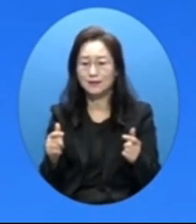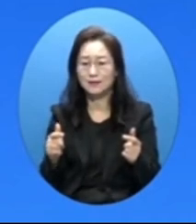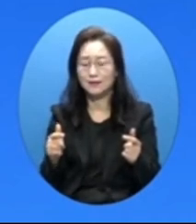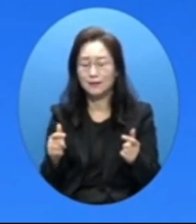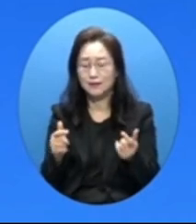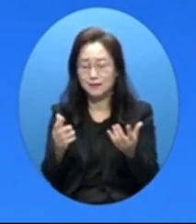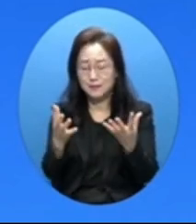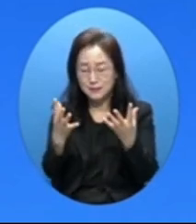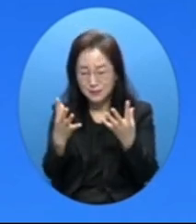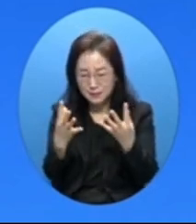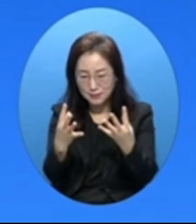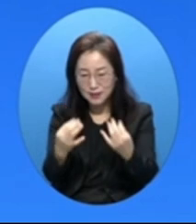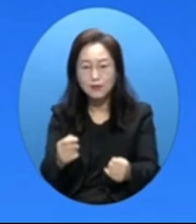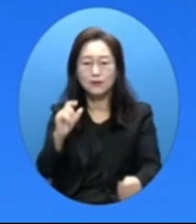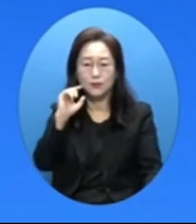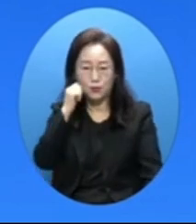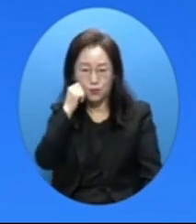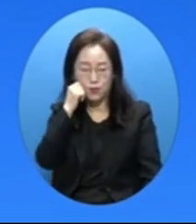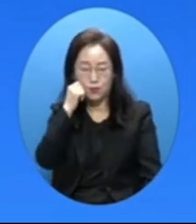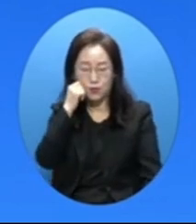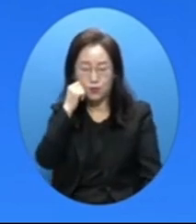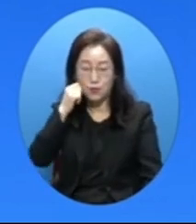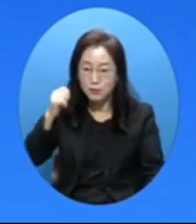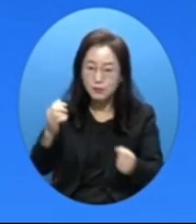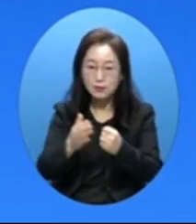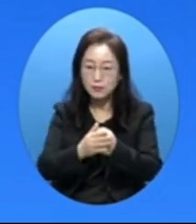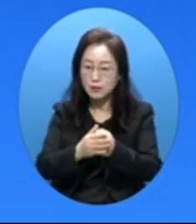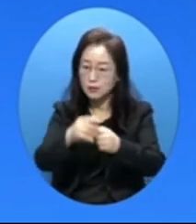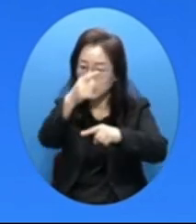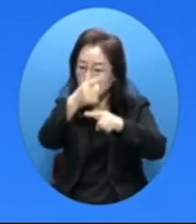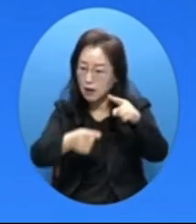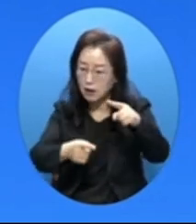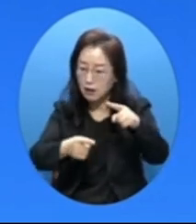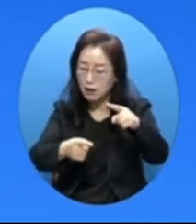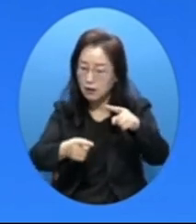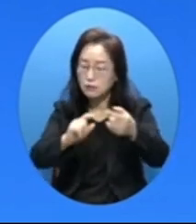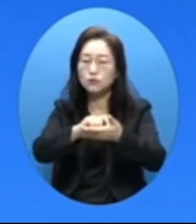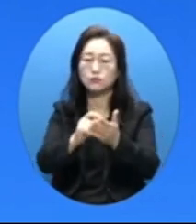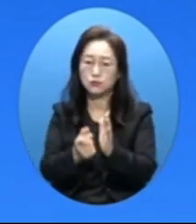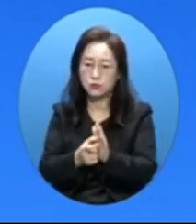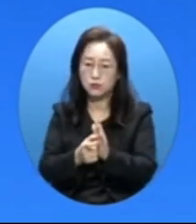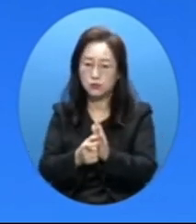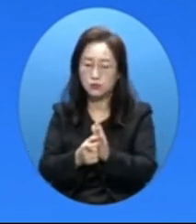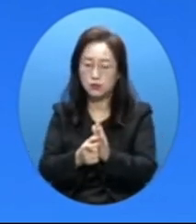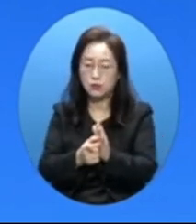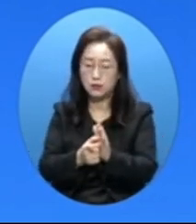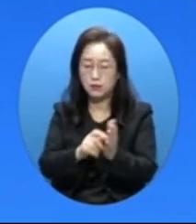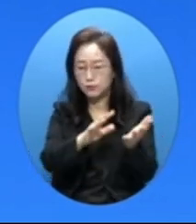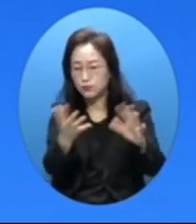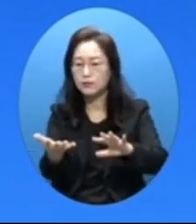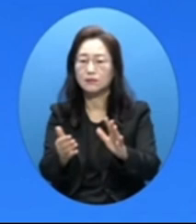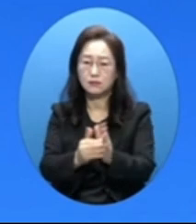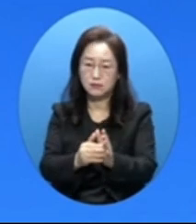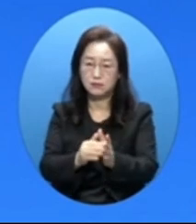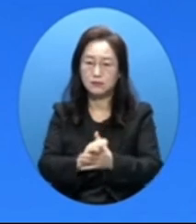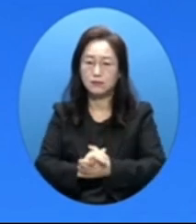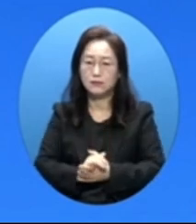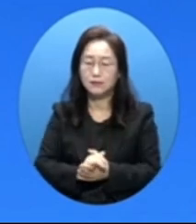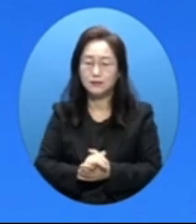나는 어려움으로 말미암아 절반 이상이나 그의 겨울에 죽고